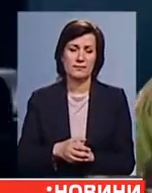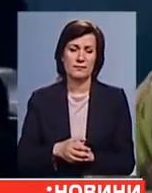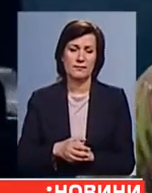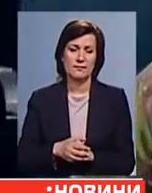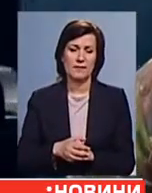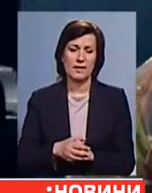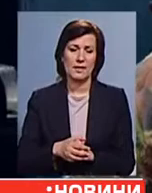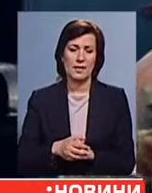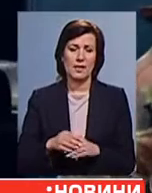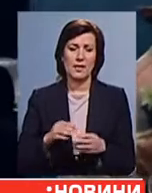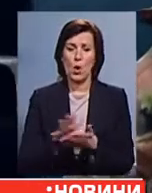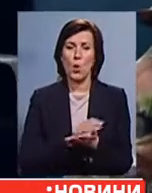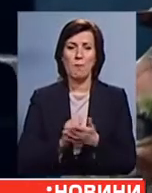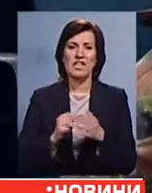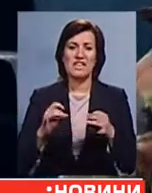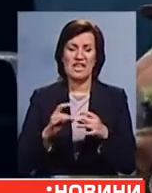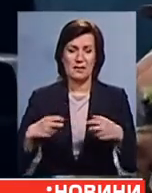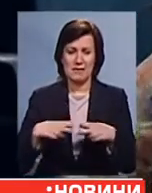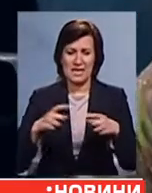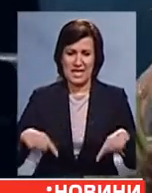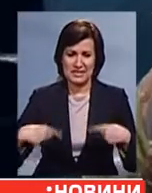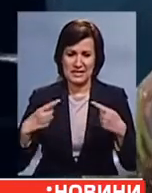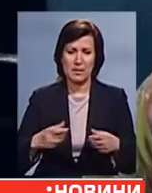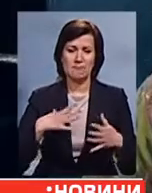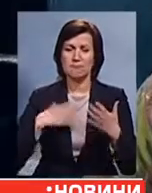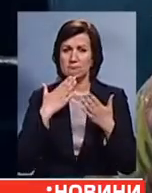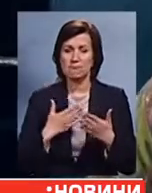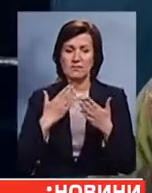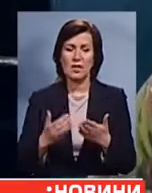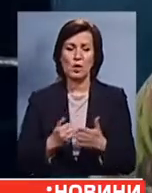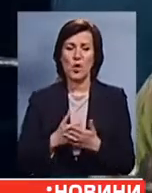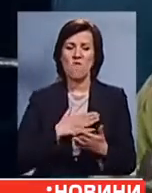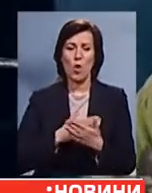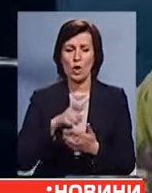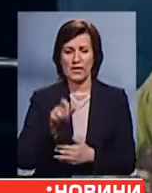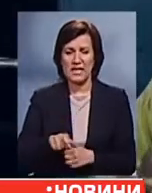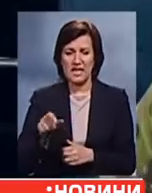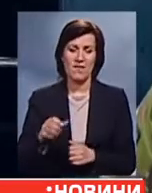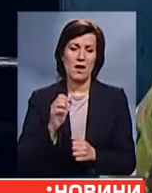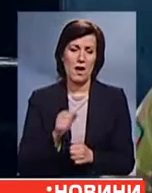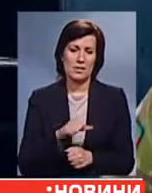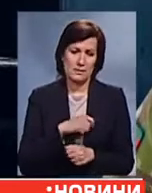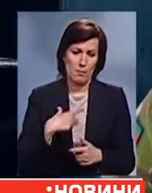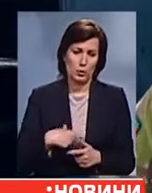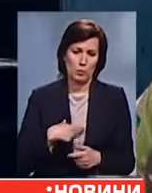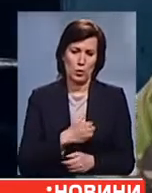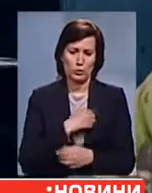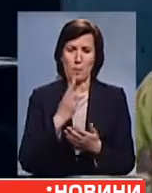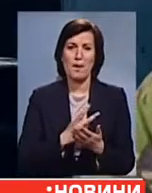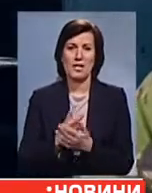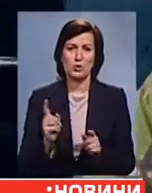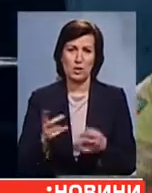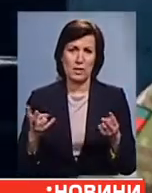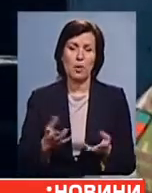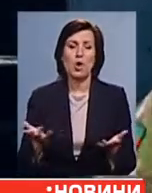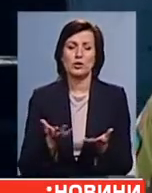купити цю резину, вимушені звертатися до волонтерів. Ну а само собою хочемо показати, що